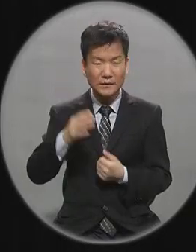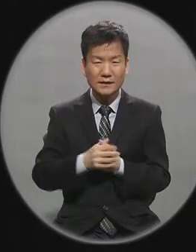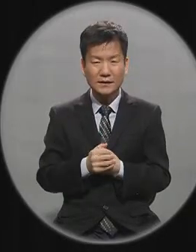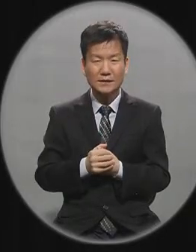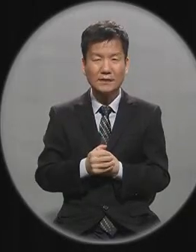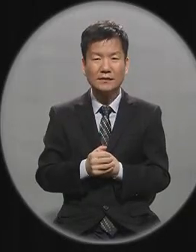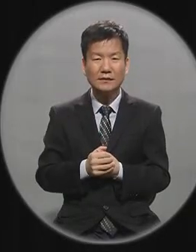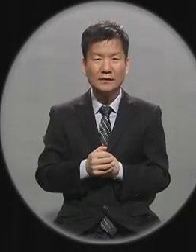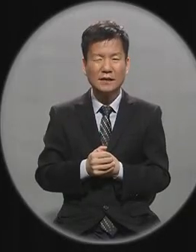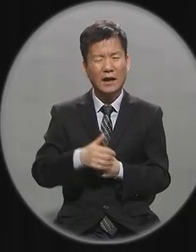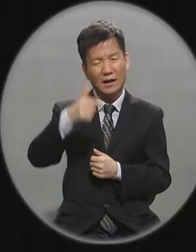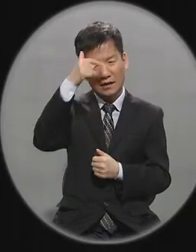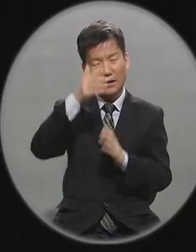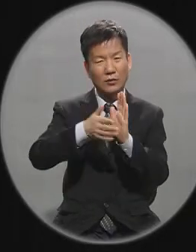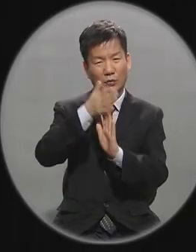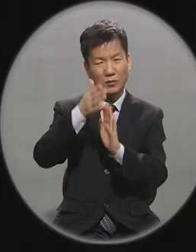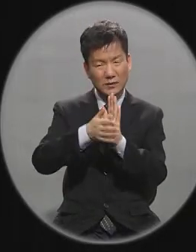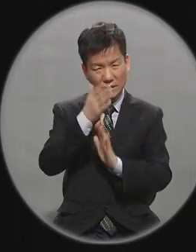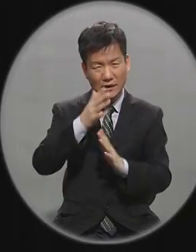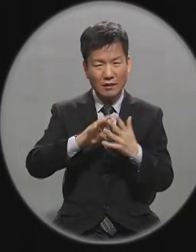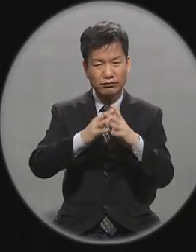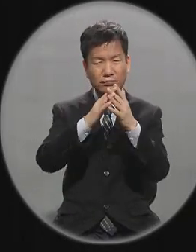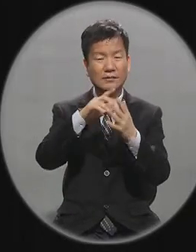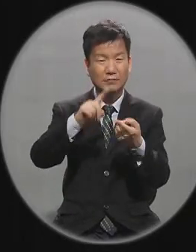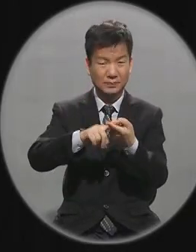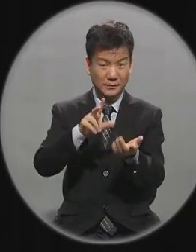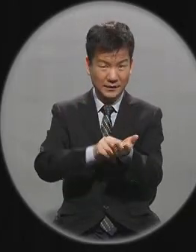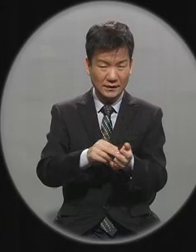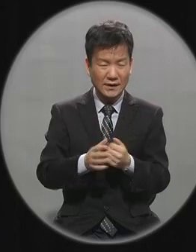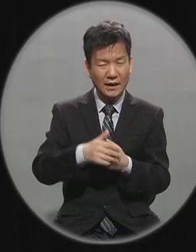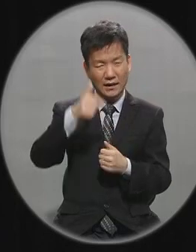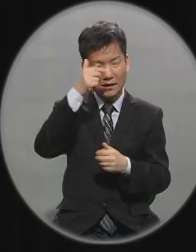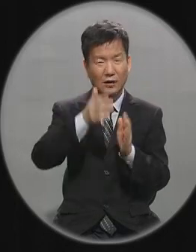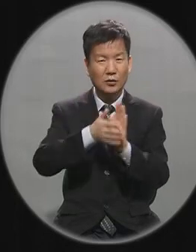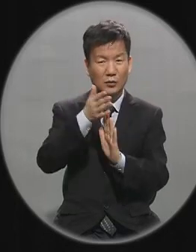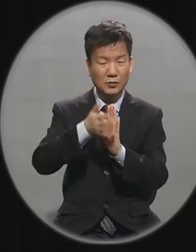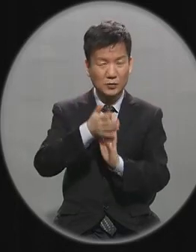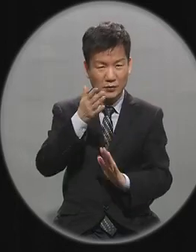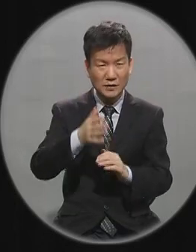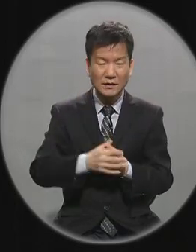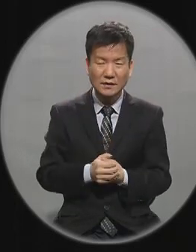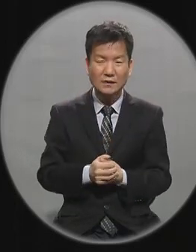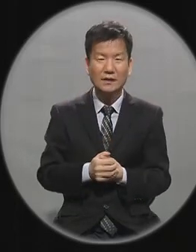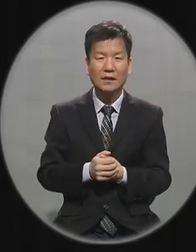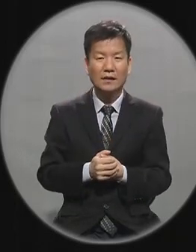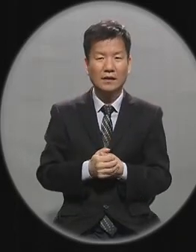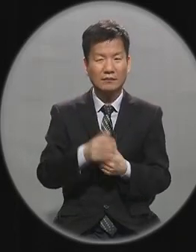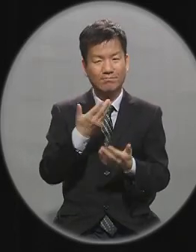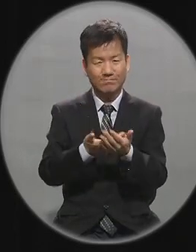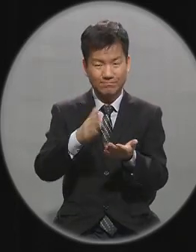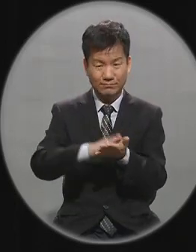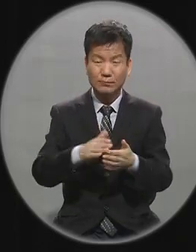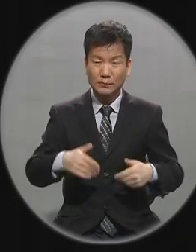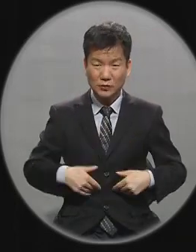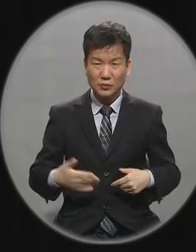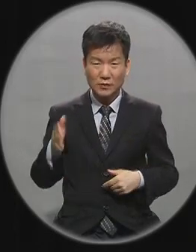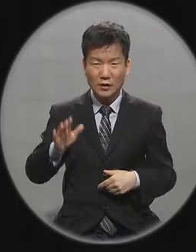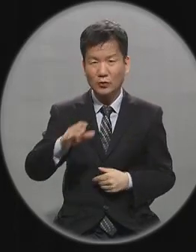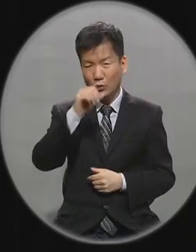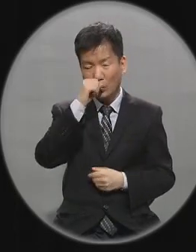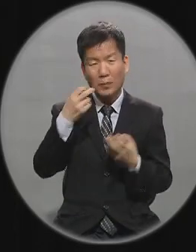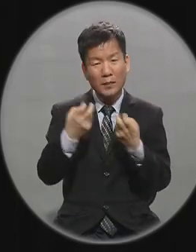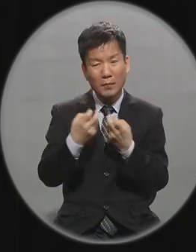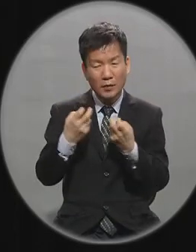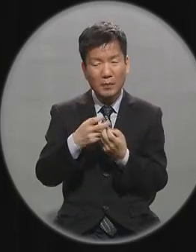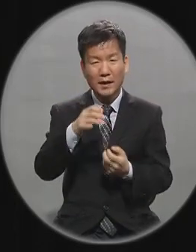중에 하나가 원도심 재개발 건축입니다. 원도심 재개발 건축을 해야 되는데 어떤 좋은